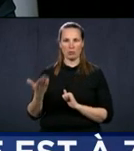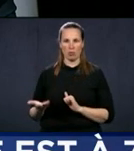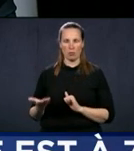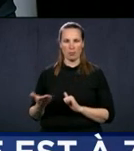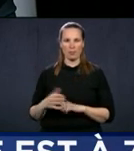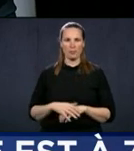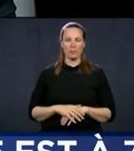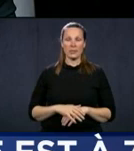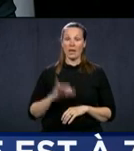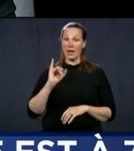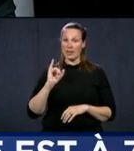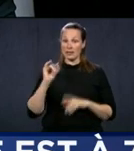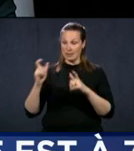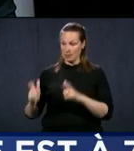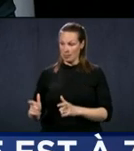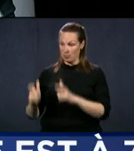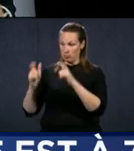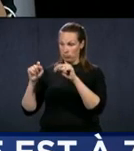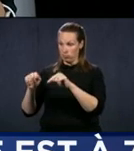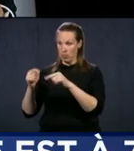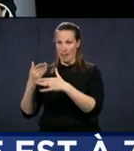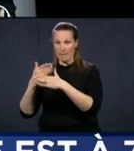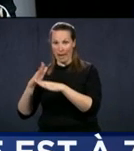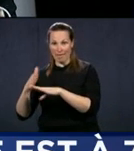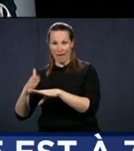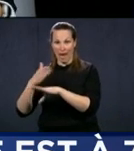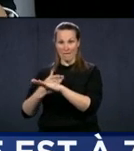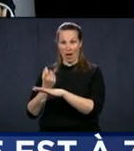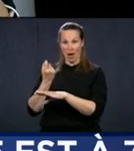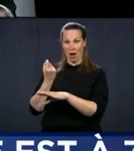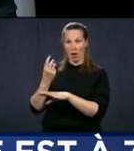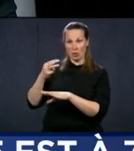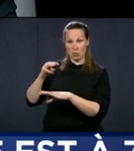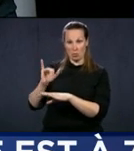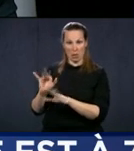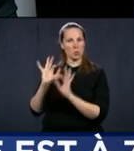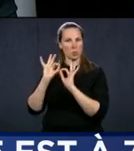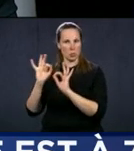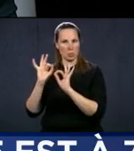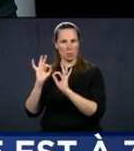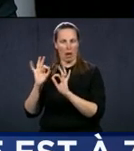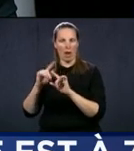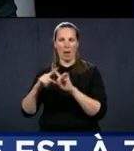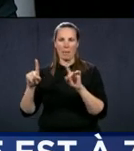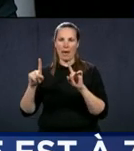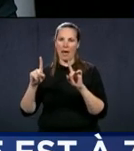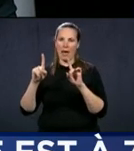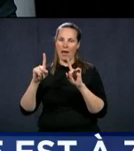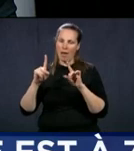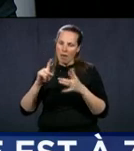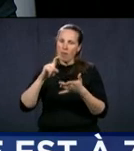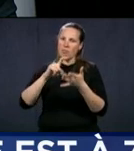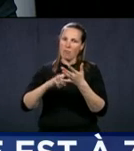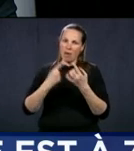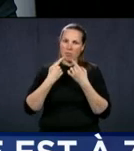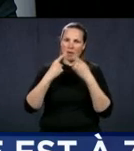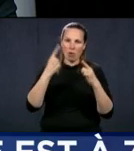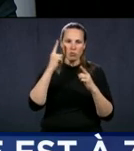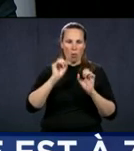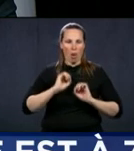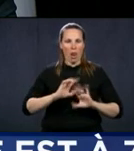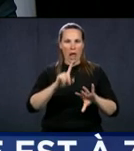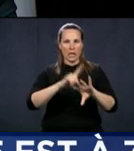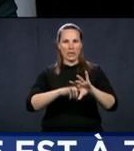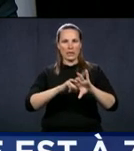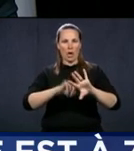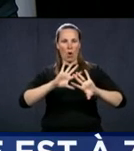centre, ils sont prêts plus tôt, il n'y a pas de problème. Ça, c'était tout simplement pour laisser les gens le temps de s'ajuster. Et donc, dans les faits, il y avait